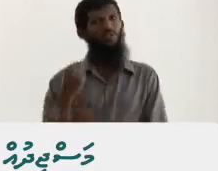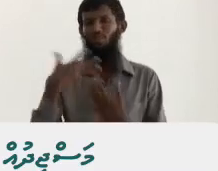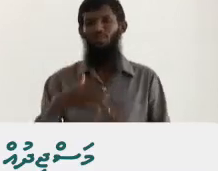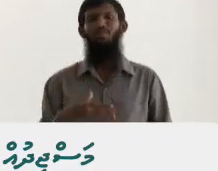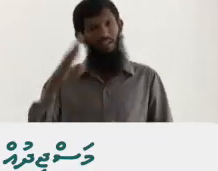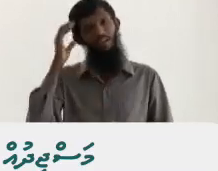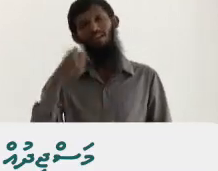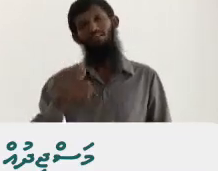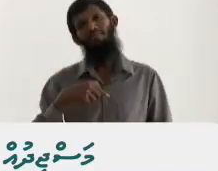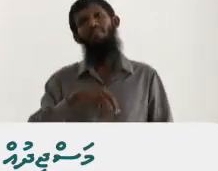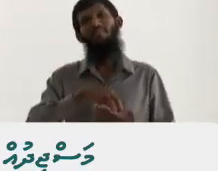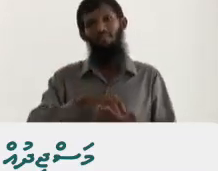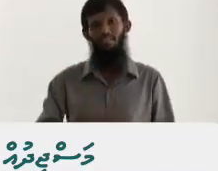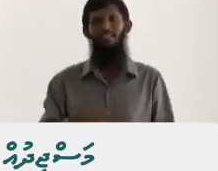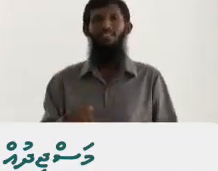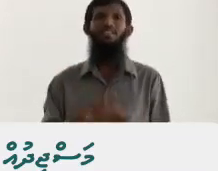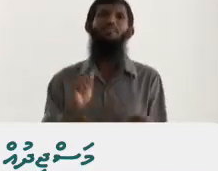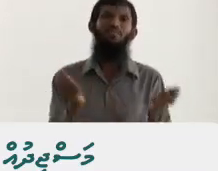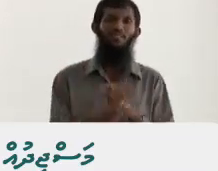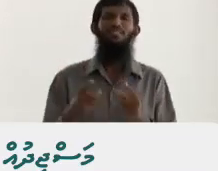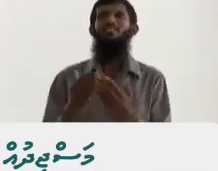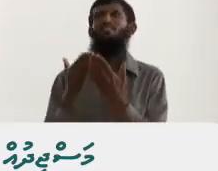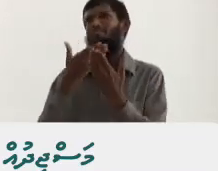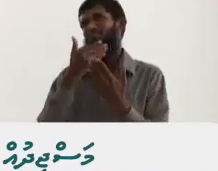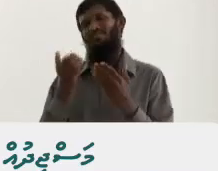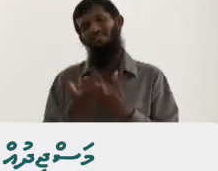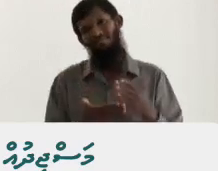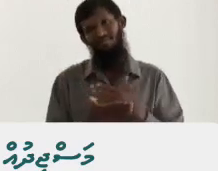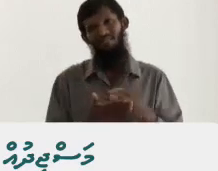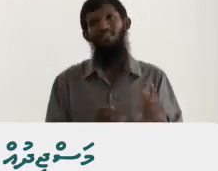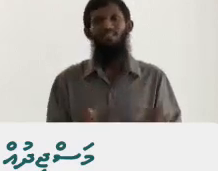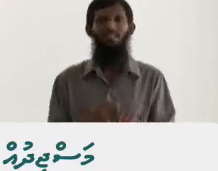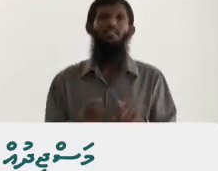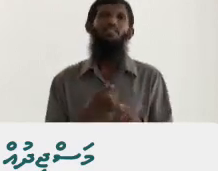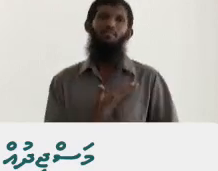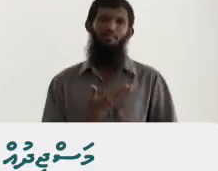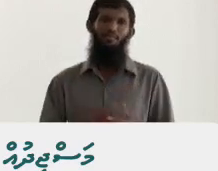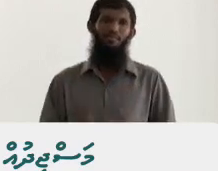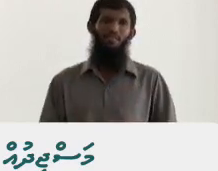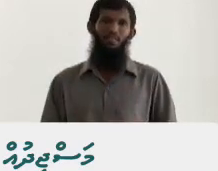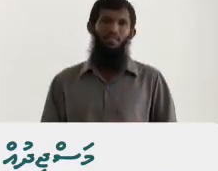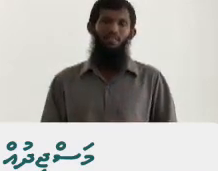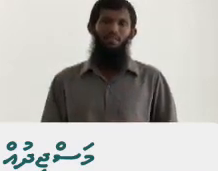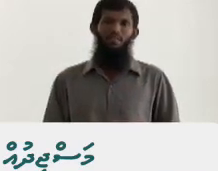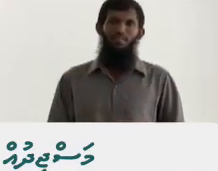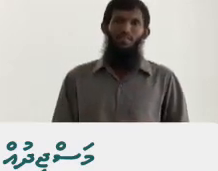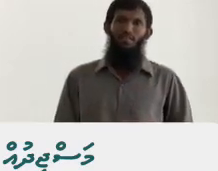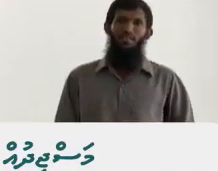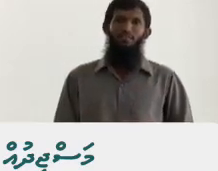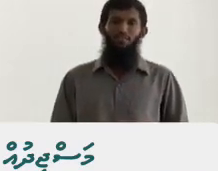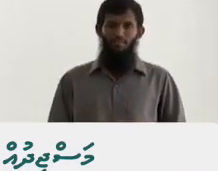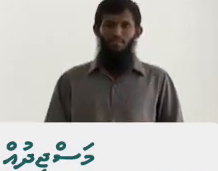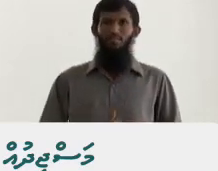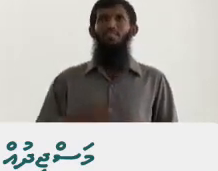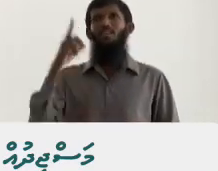ko taubave hew kamuge maga rujua veto haddawa bodukure vi alamenge virraskalaak